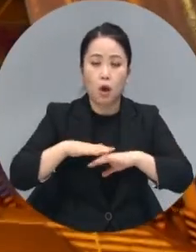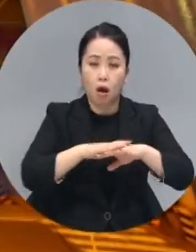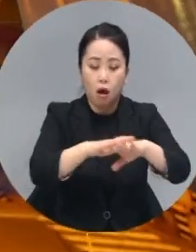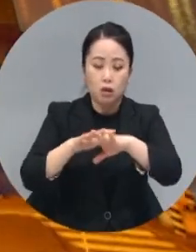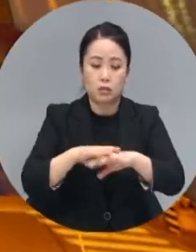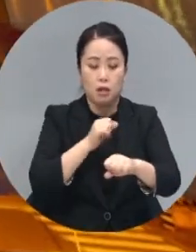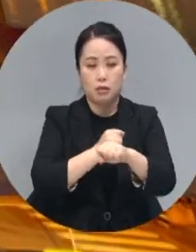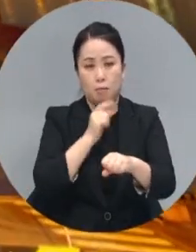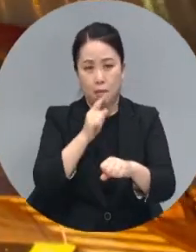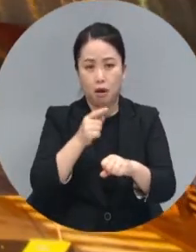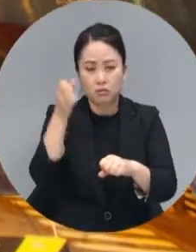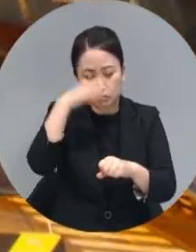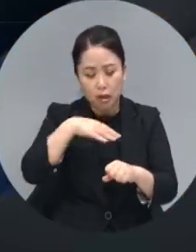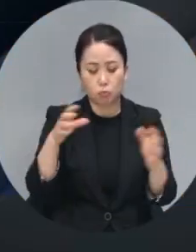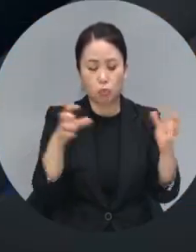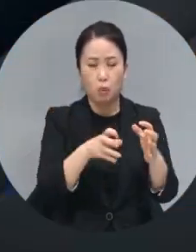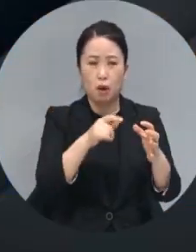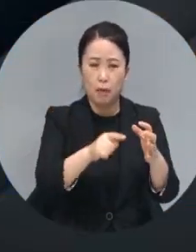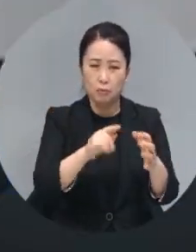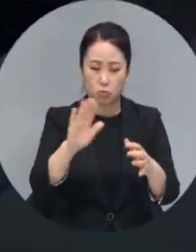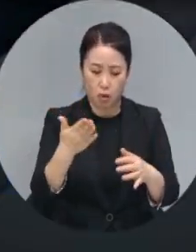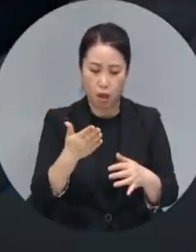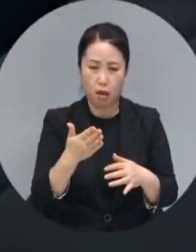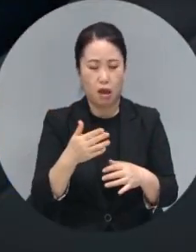김해하고 저 양산권도 그렇습니다.